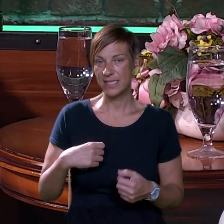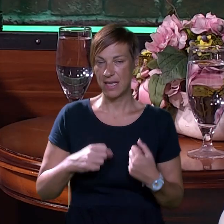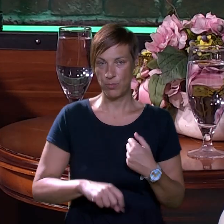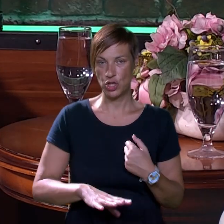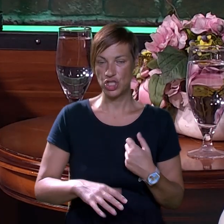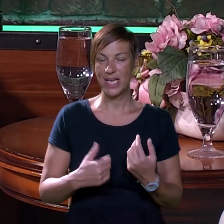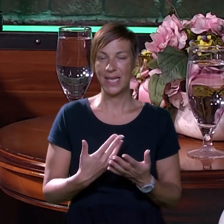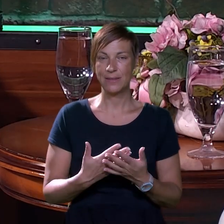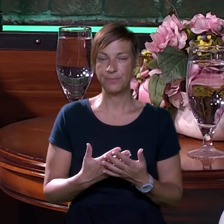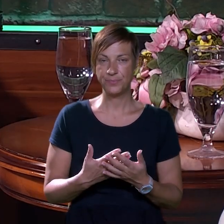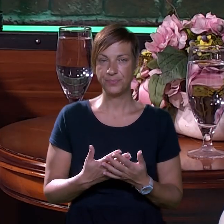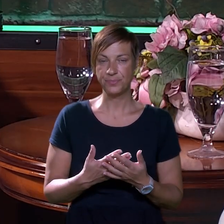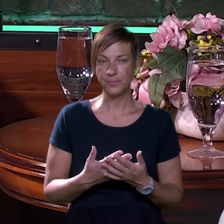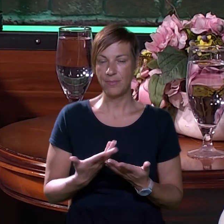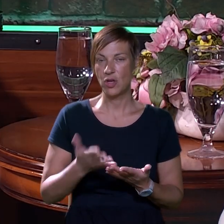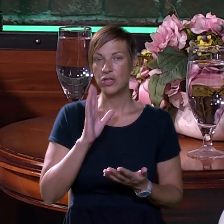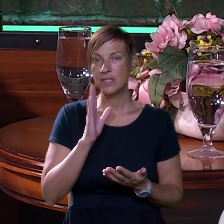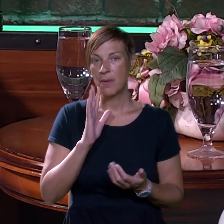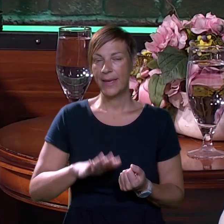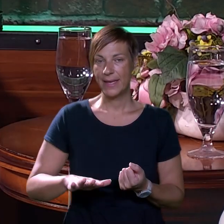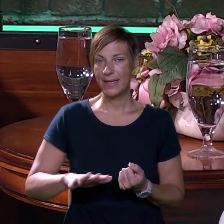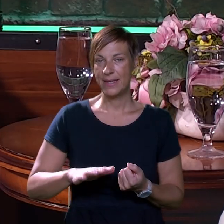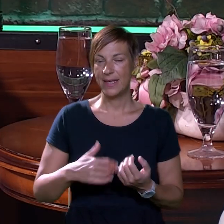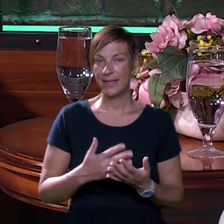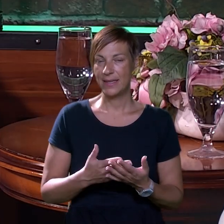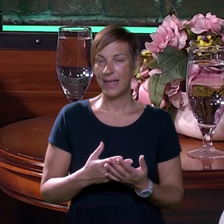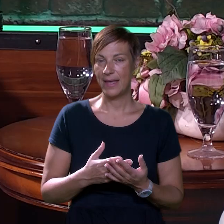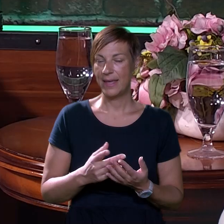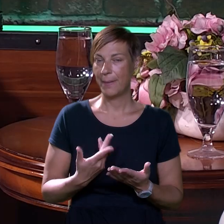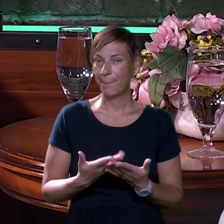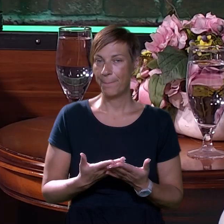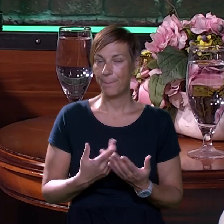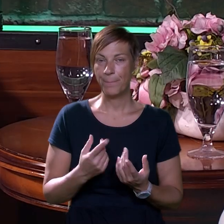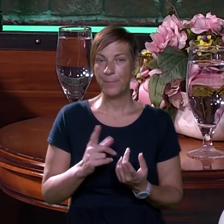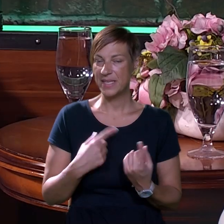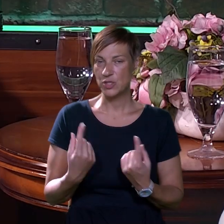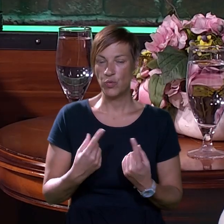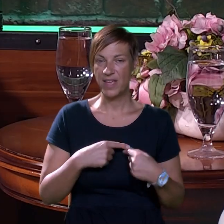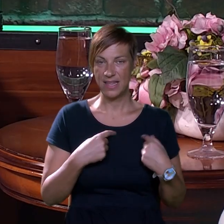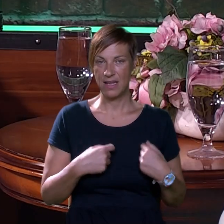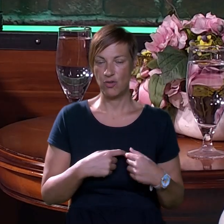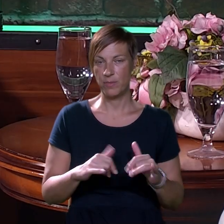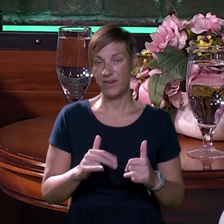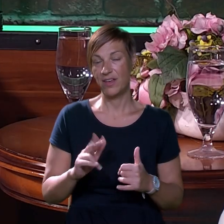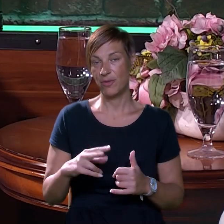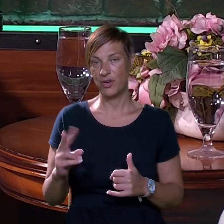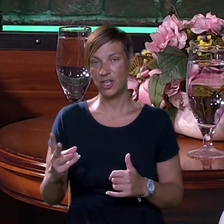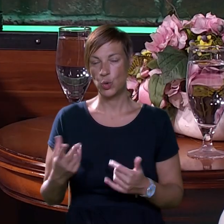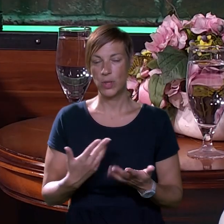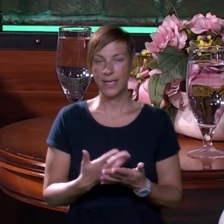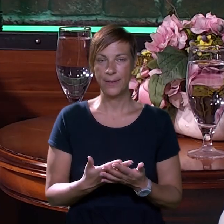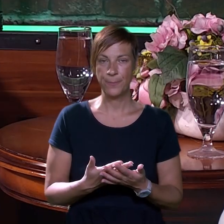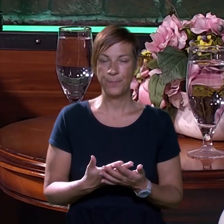samog rođenja, odnos majke i tog djeteta je bezuvjetna ljubav. Naravno, ima i onih drugih,